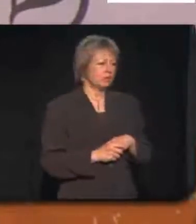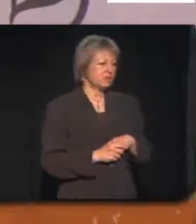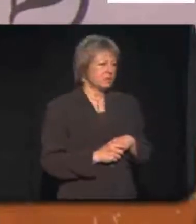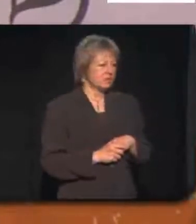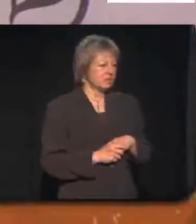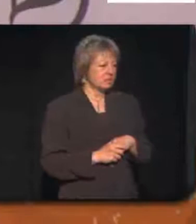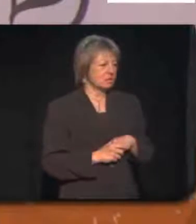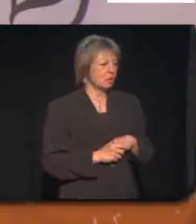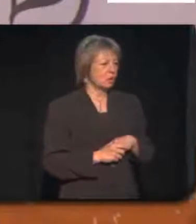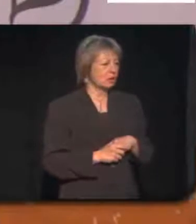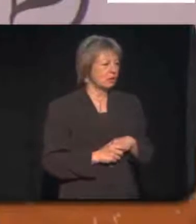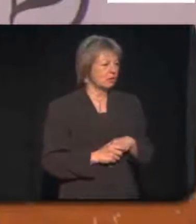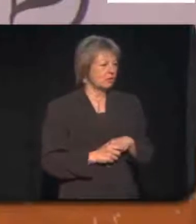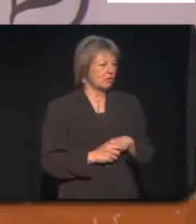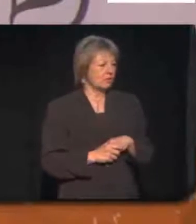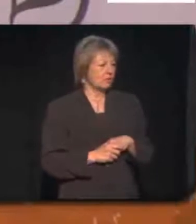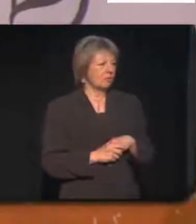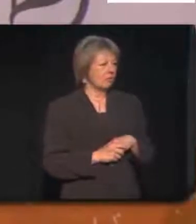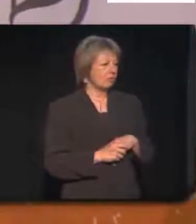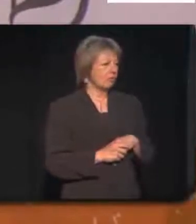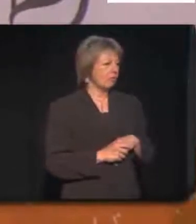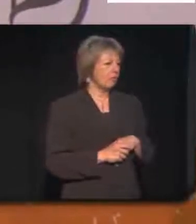gibt es Fragen